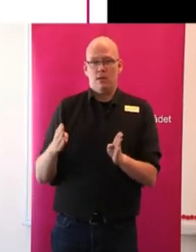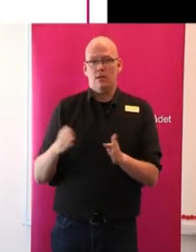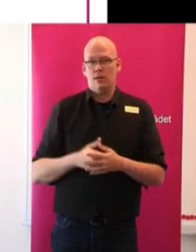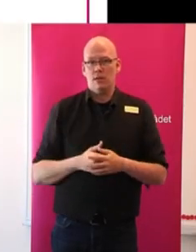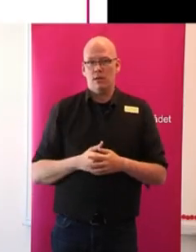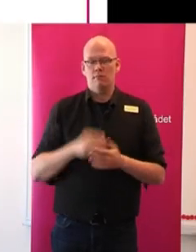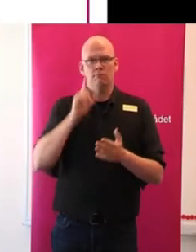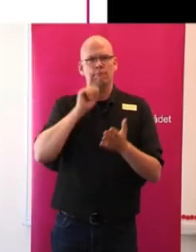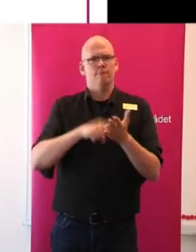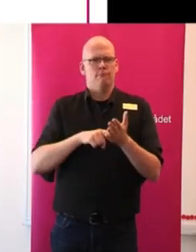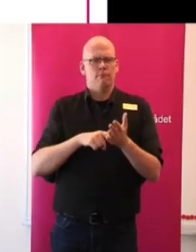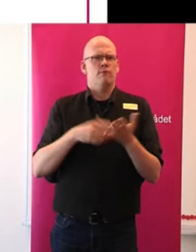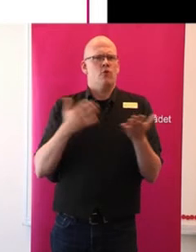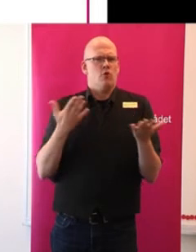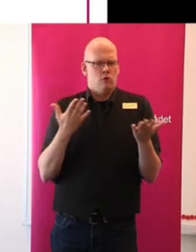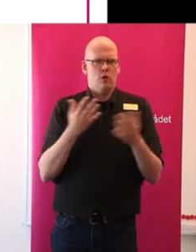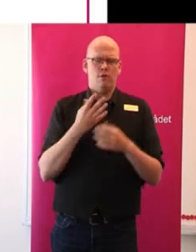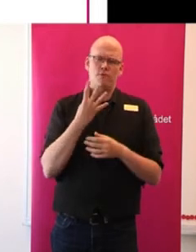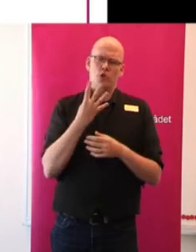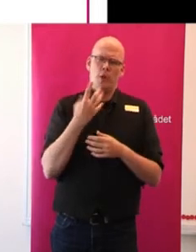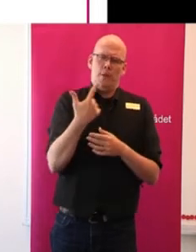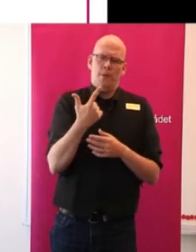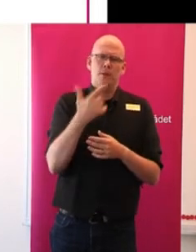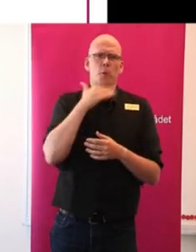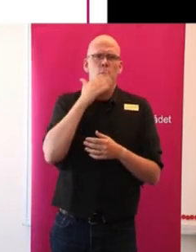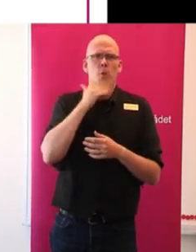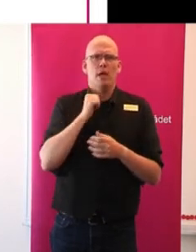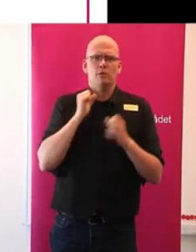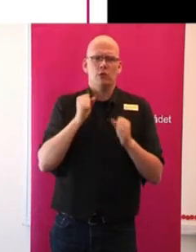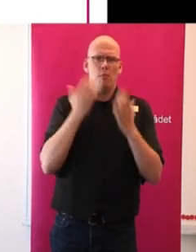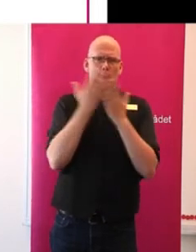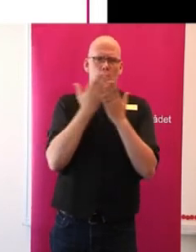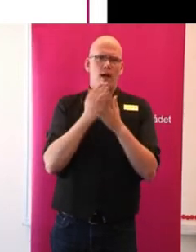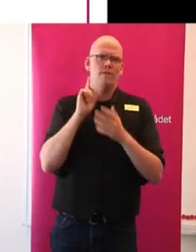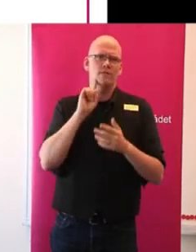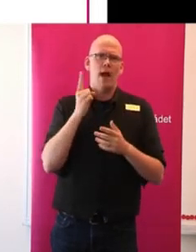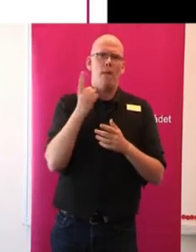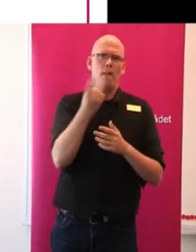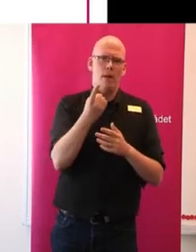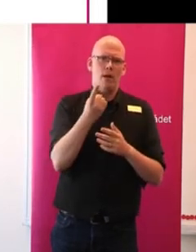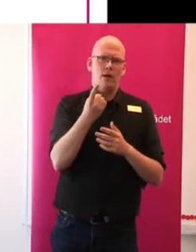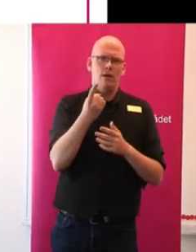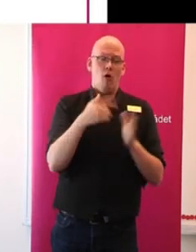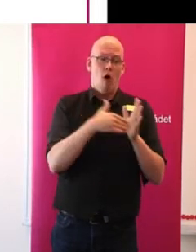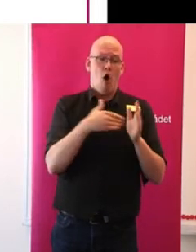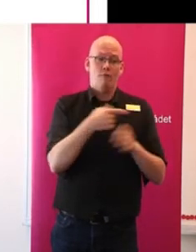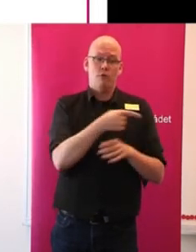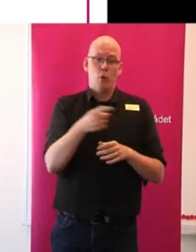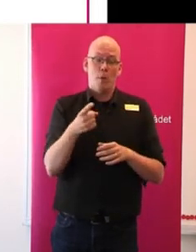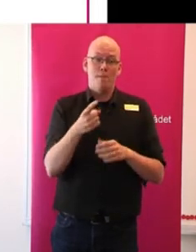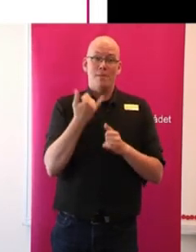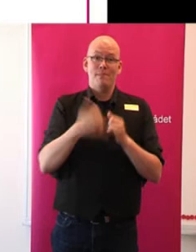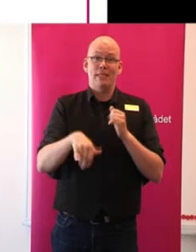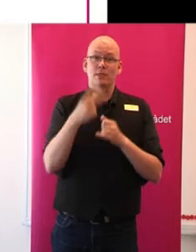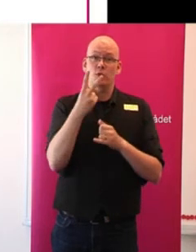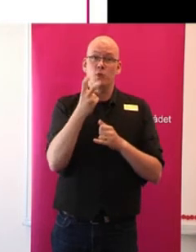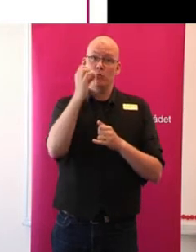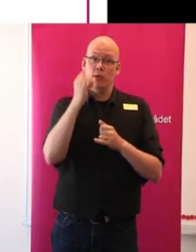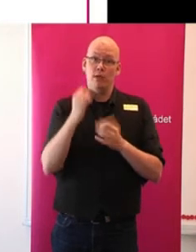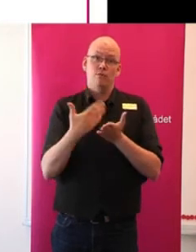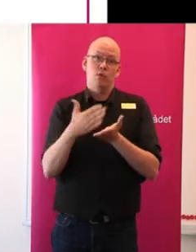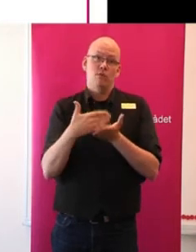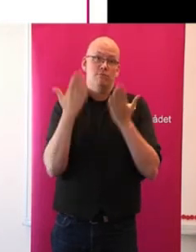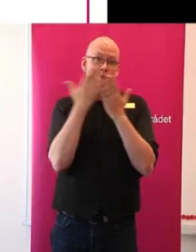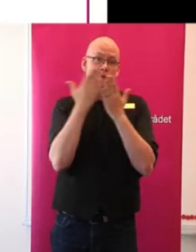Målet är att 4 000 ungdomar ska göra det per år och att 20% minst ska studera